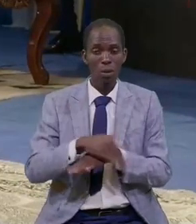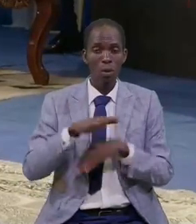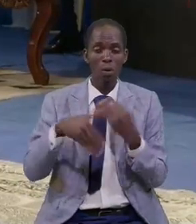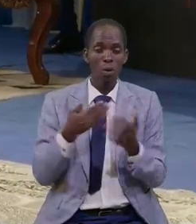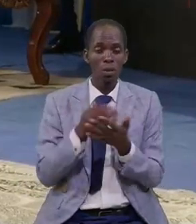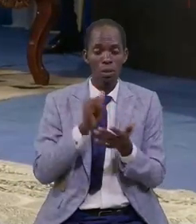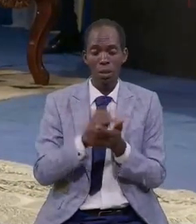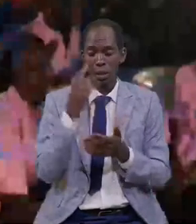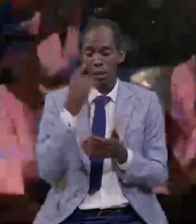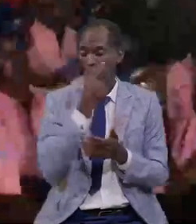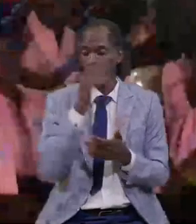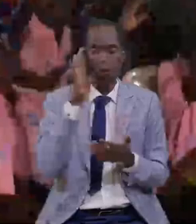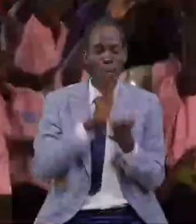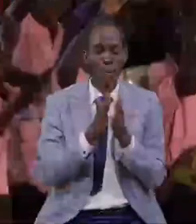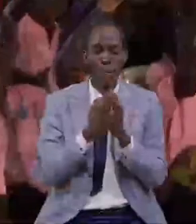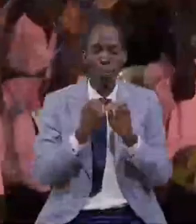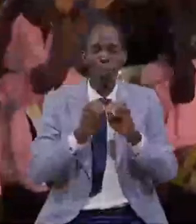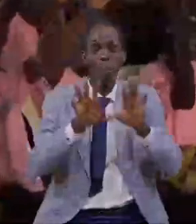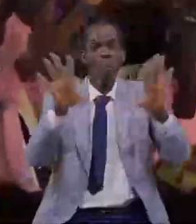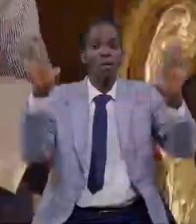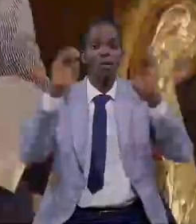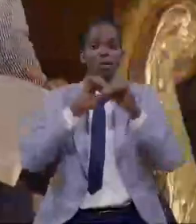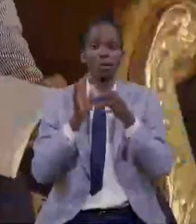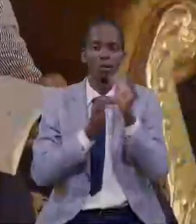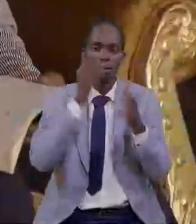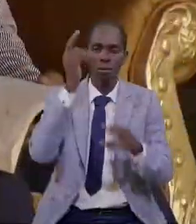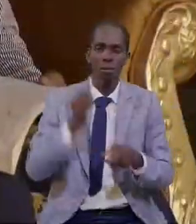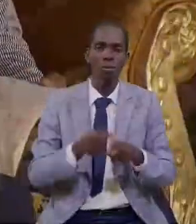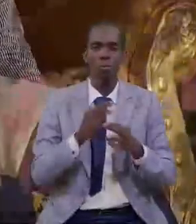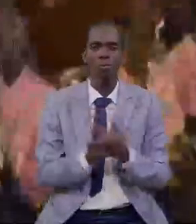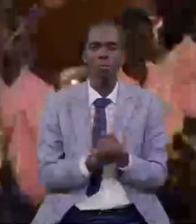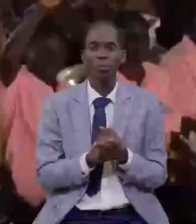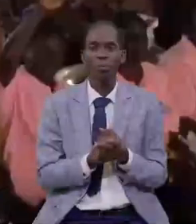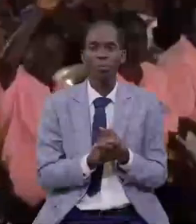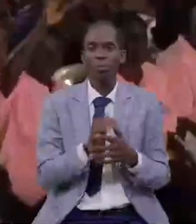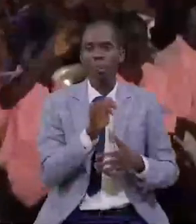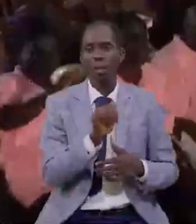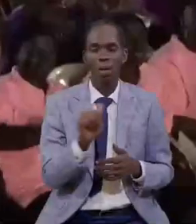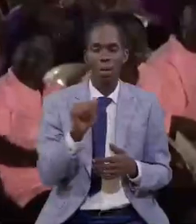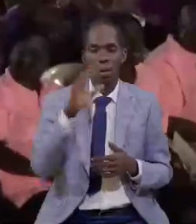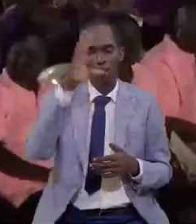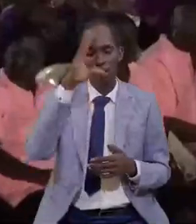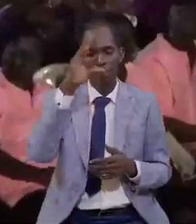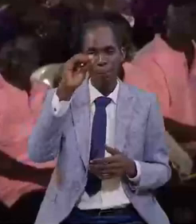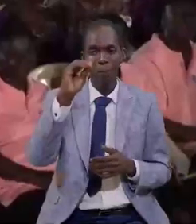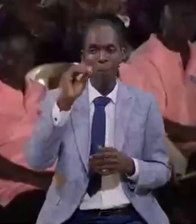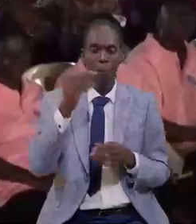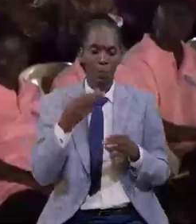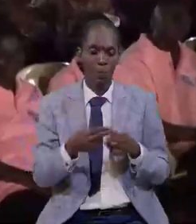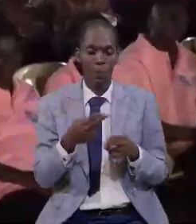yeux seront plus clairs au nom de Jésus l'homme qu'on appelle